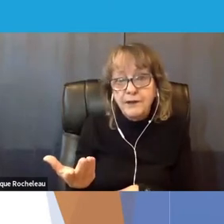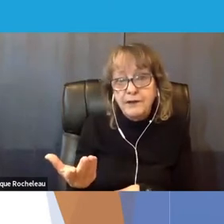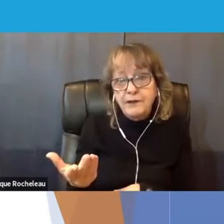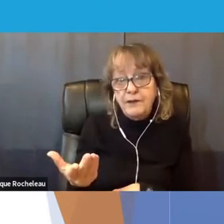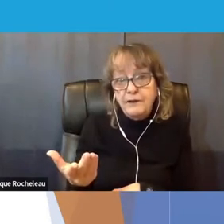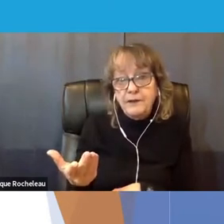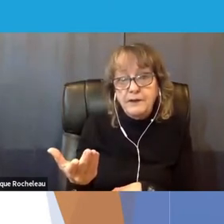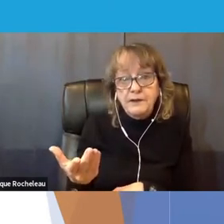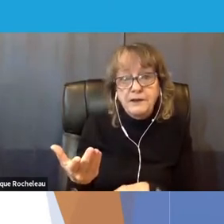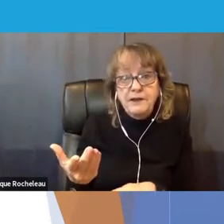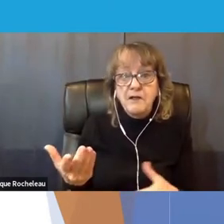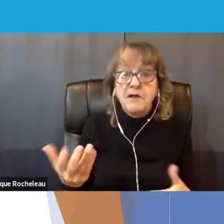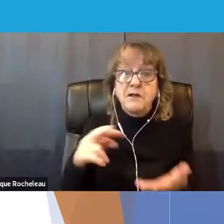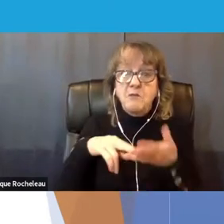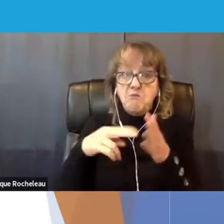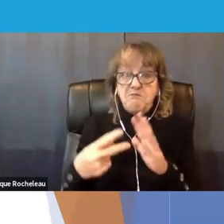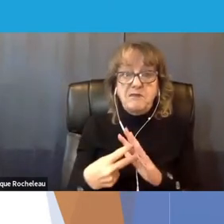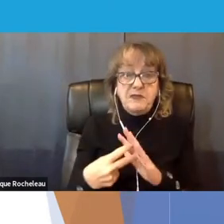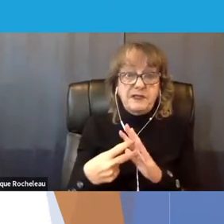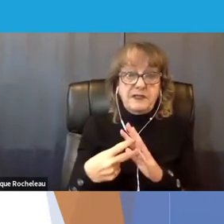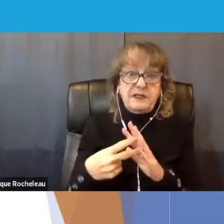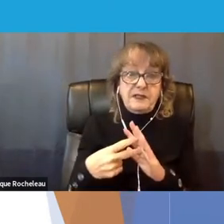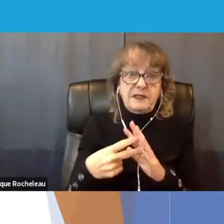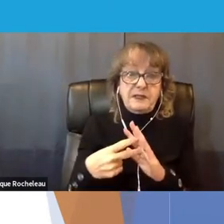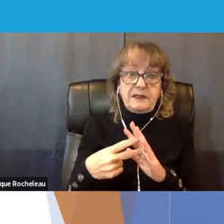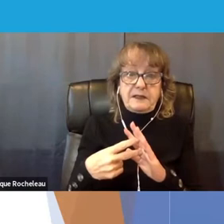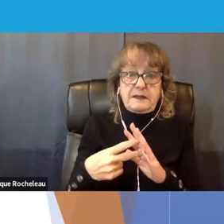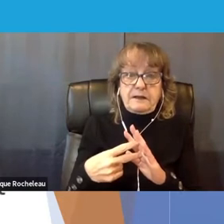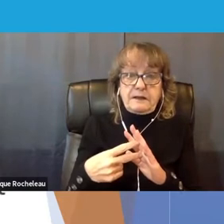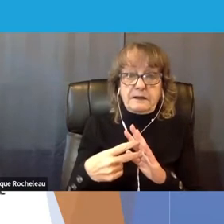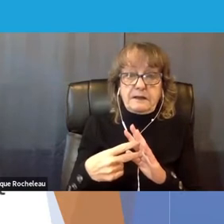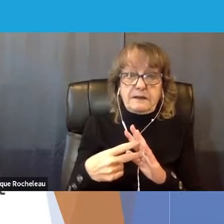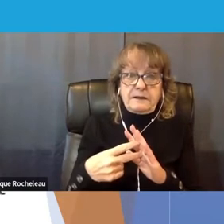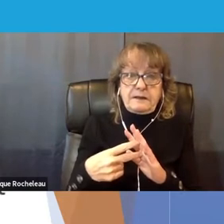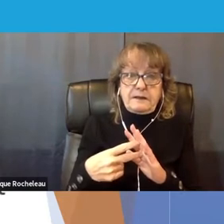auquel s'ajoute bien souvent le classicisme.